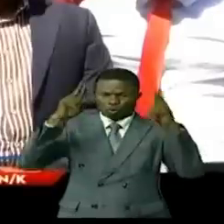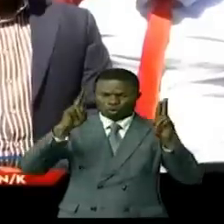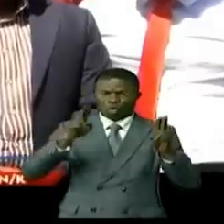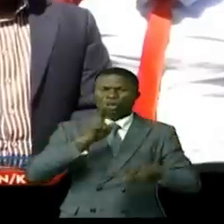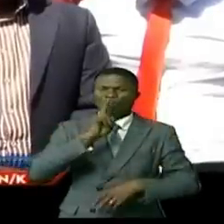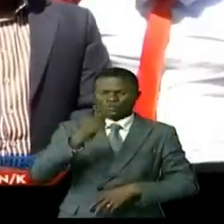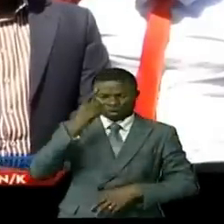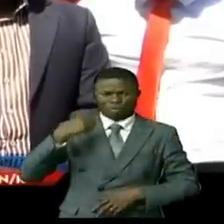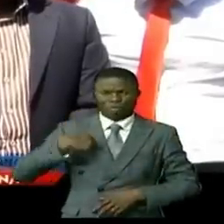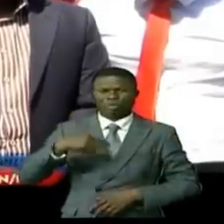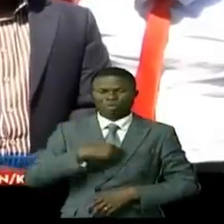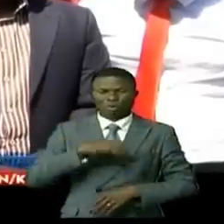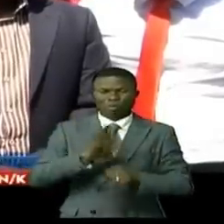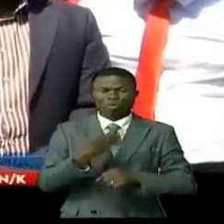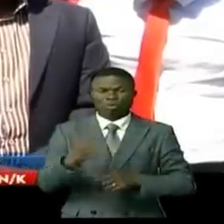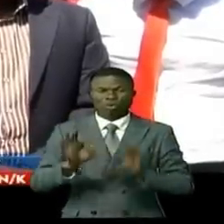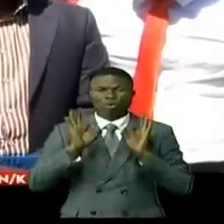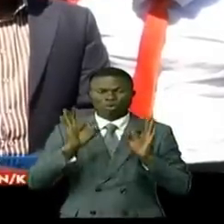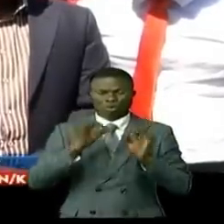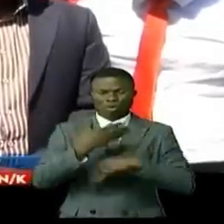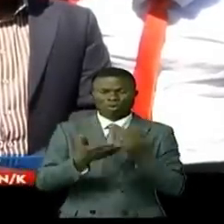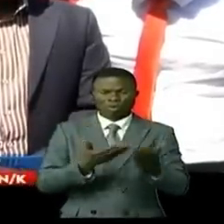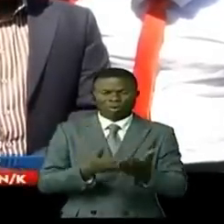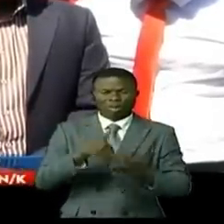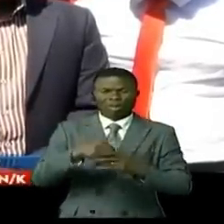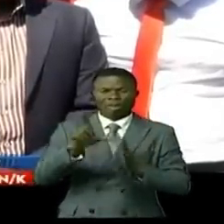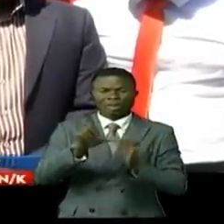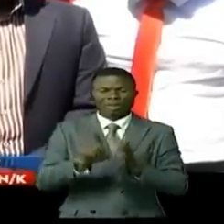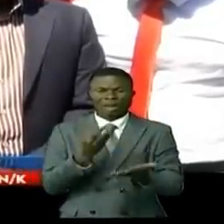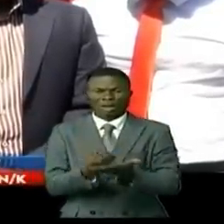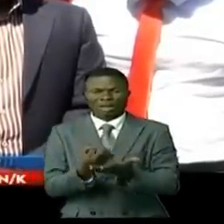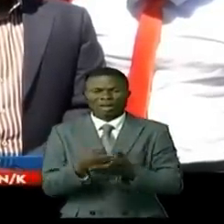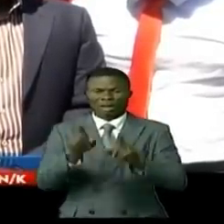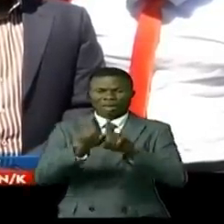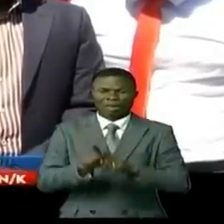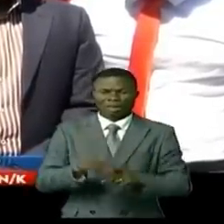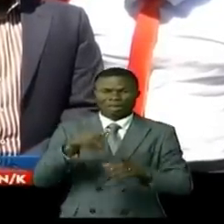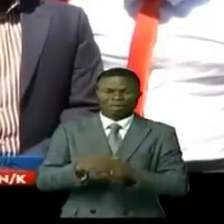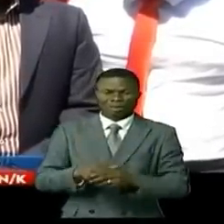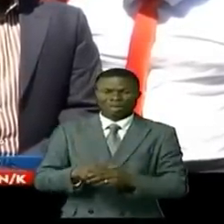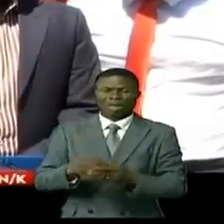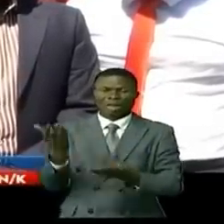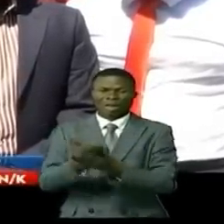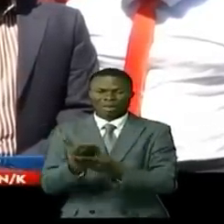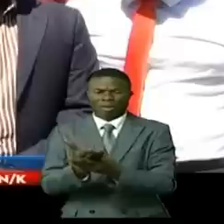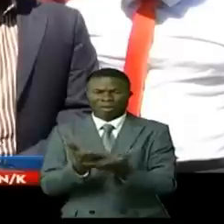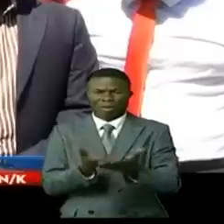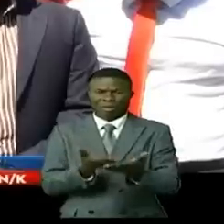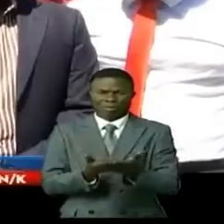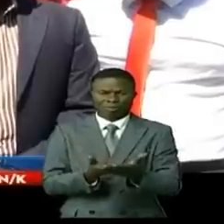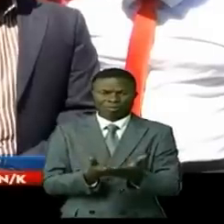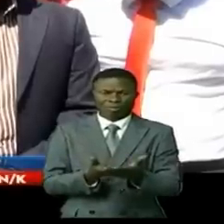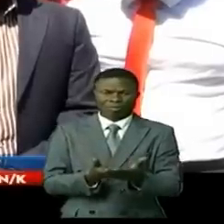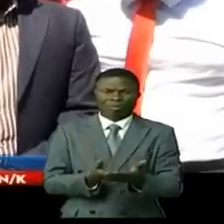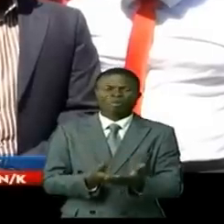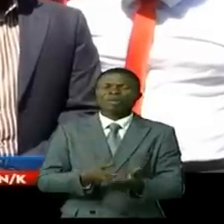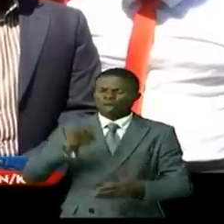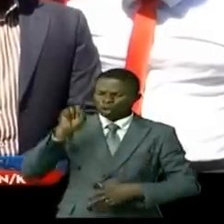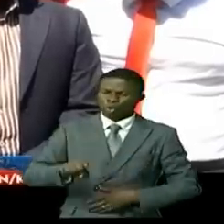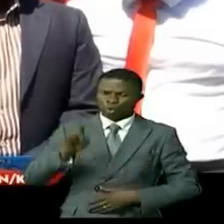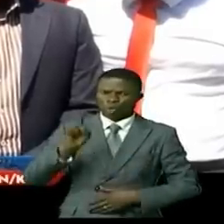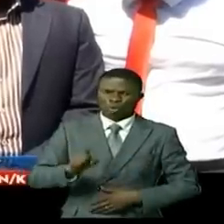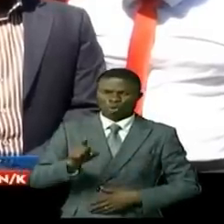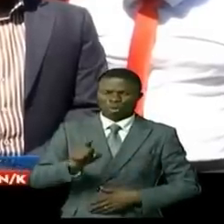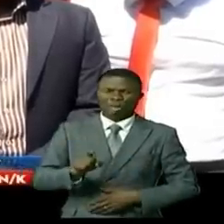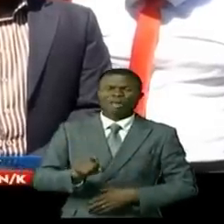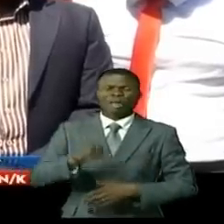nous. Plusieurs innovations ont été faites, tant dans la loi des finances que dans la circulaire. Et il était plus qu'impérieux de